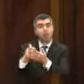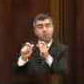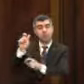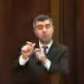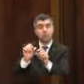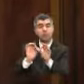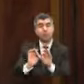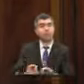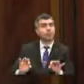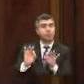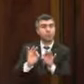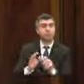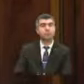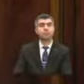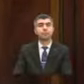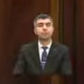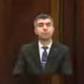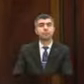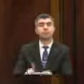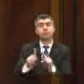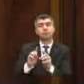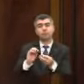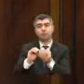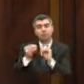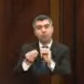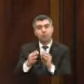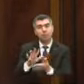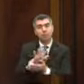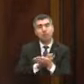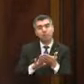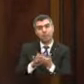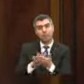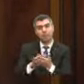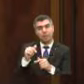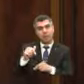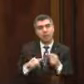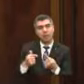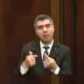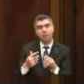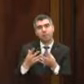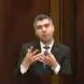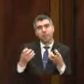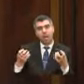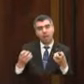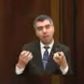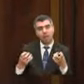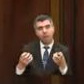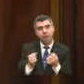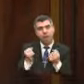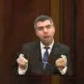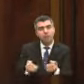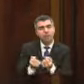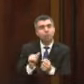ايضا هذا إشكالية عدم الوفاء بالهدف المسطر فيما يخص نسبة النمو، شنو هي